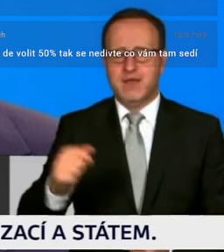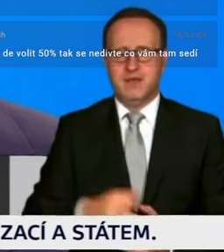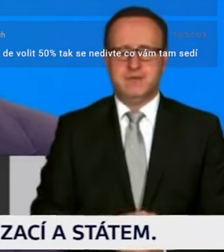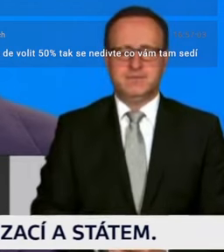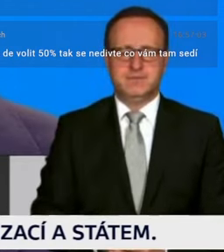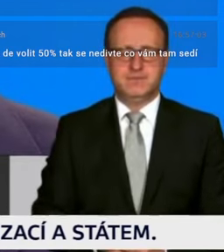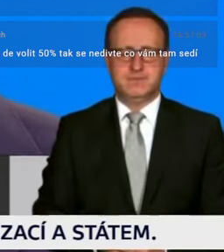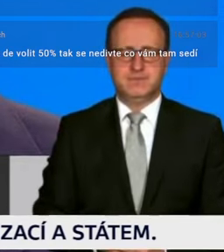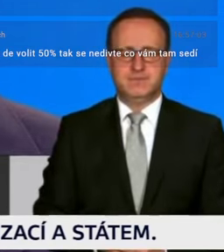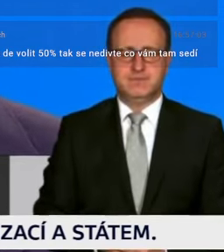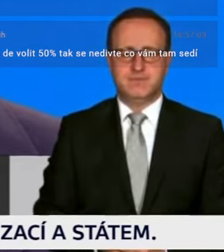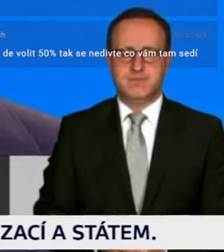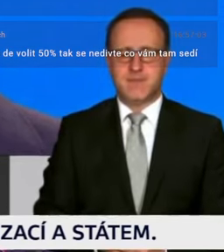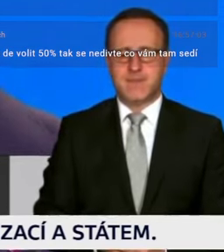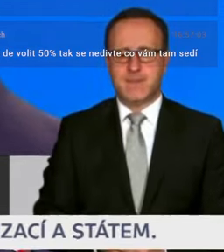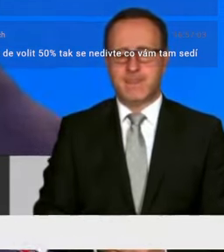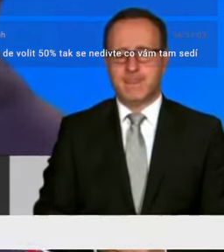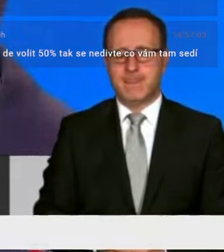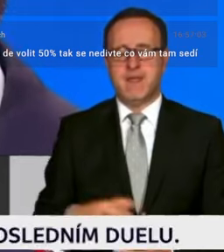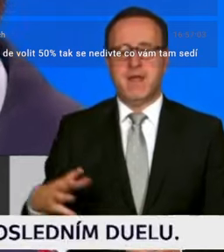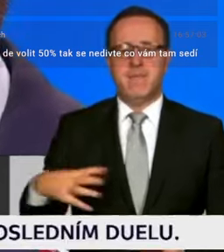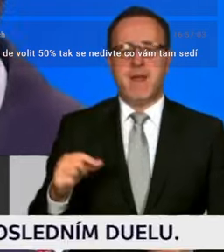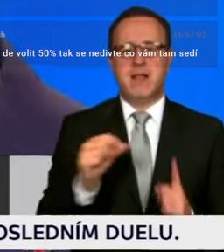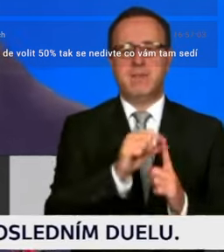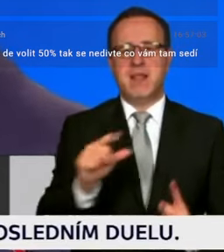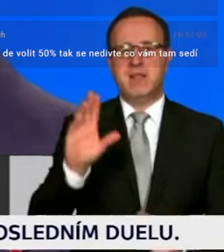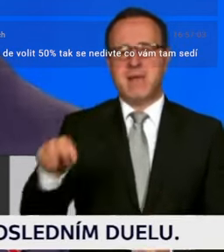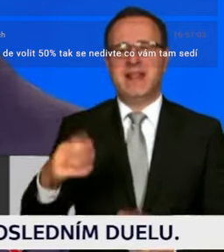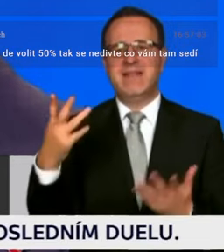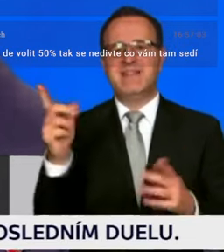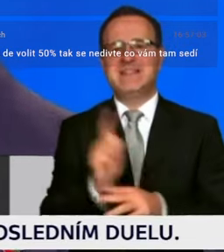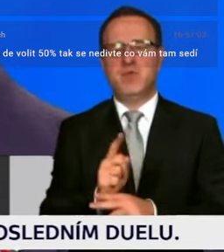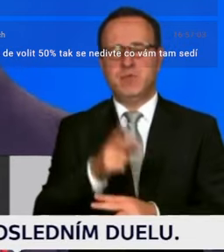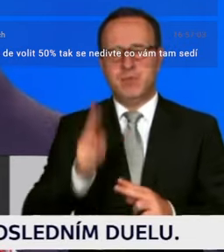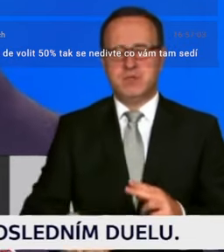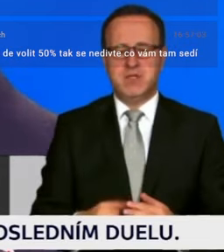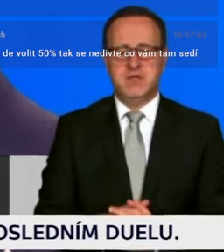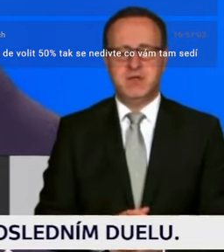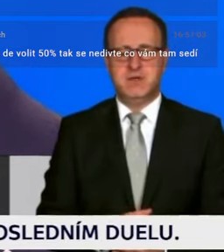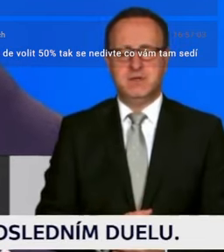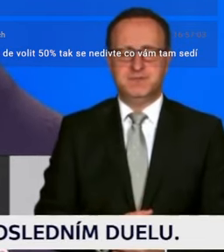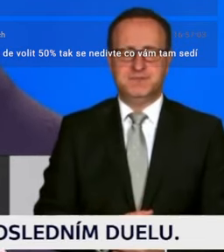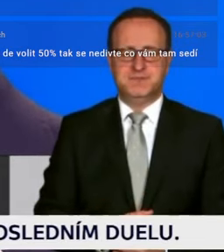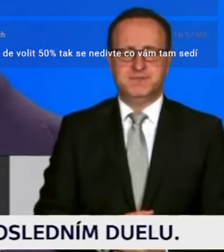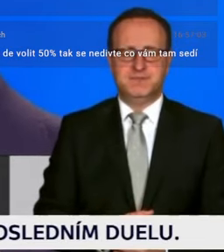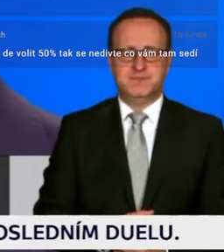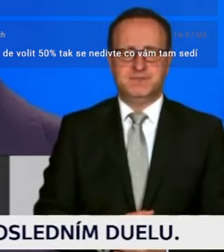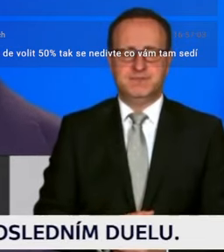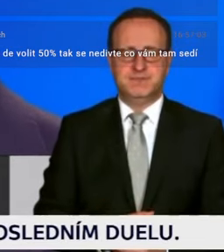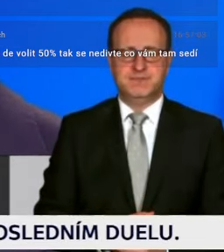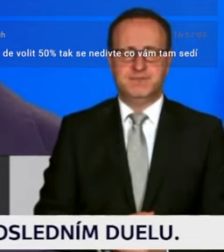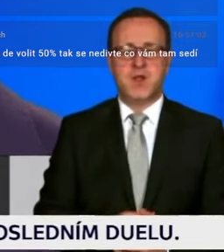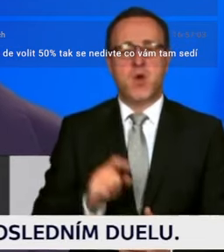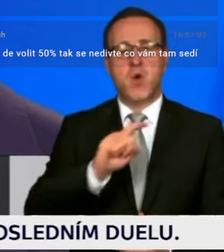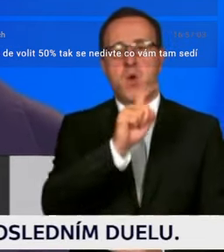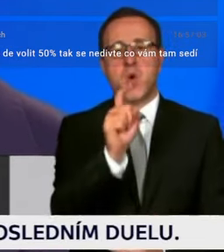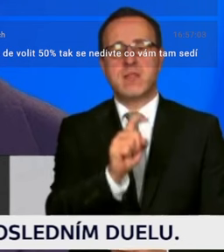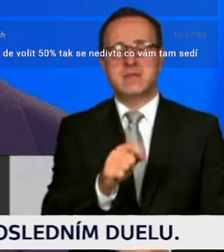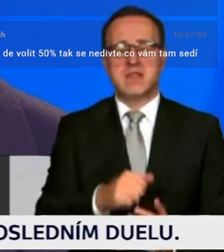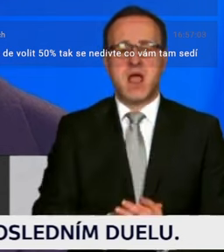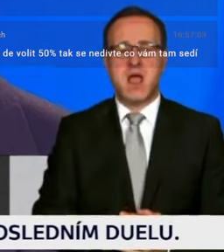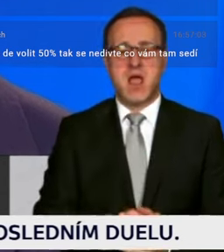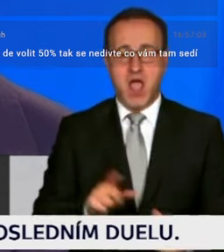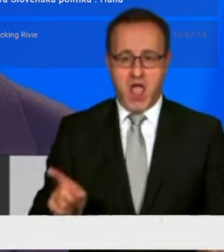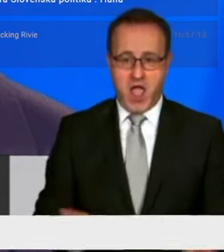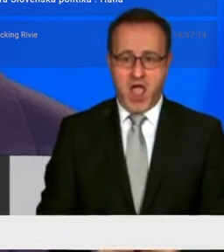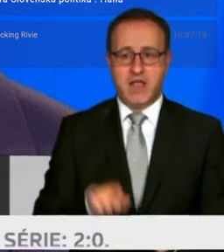reagovať posledných Dev sekúnd pán Pellegrini tak prosím serte to kutne do 7 sekúnd pretože otázka znela tak že či